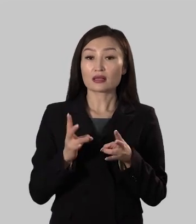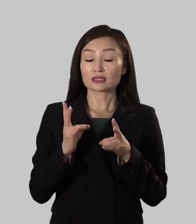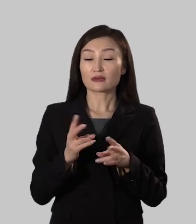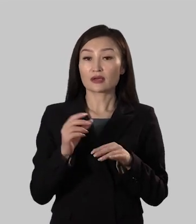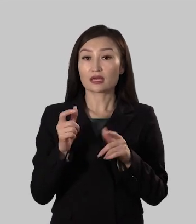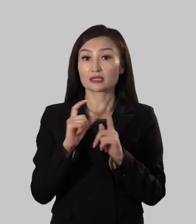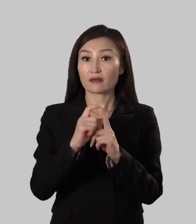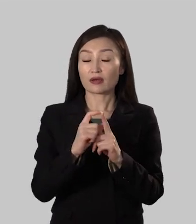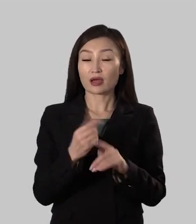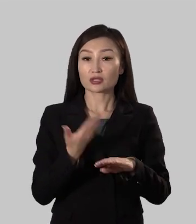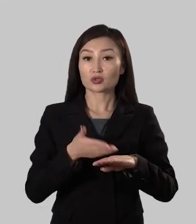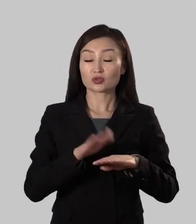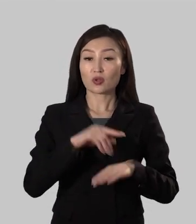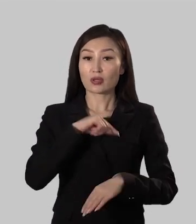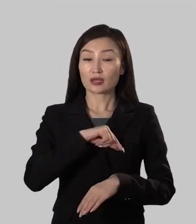Тяжелый характер,